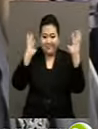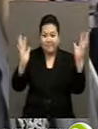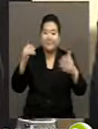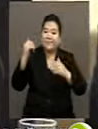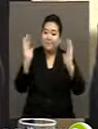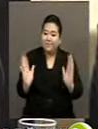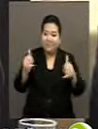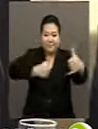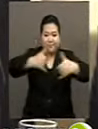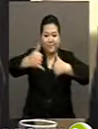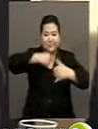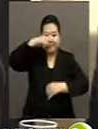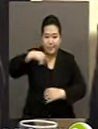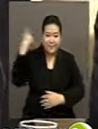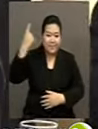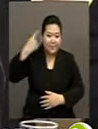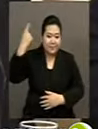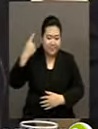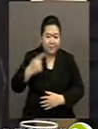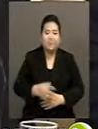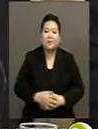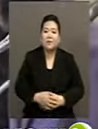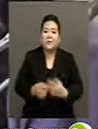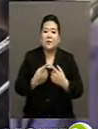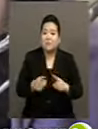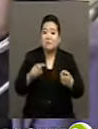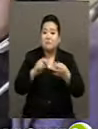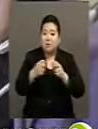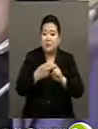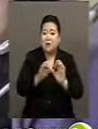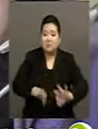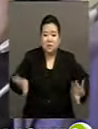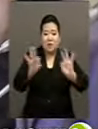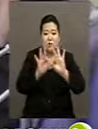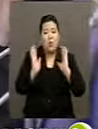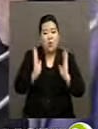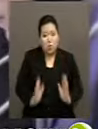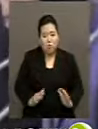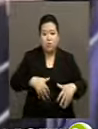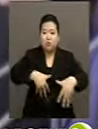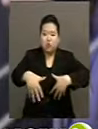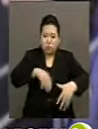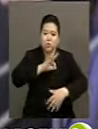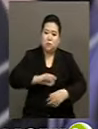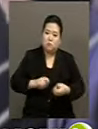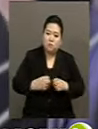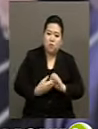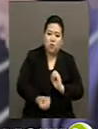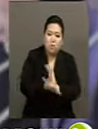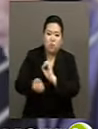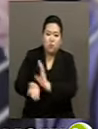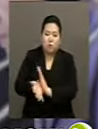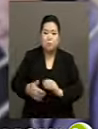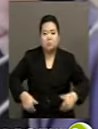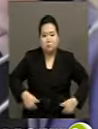หาที่ประชาชนเขามองว่าส่งผลกระทบต่อความกินดีอยู่ดีแล้วก็ต้องอยากให้รัฐบาลเข้ามาแก้ไขมากที่สุดนะคะคือเ